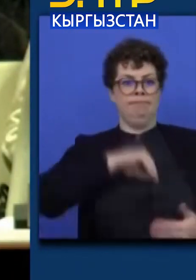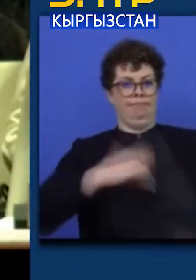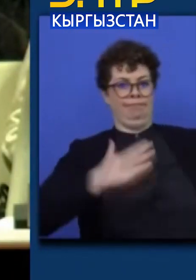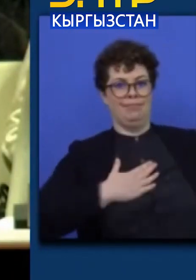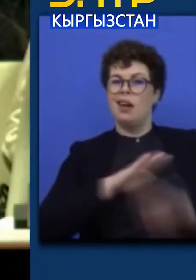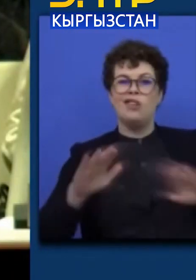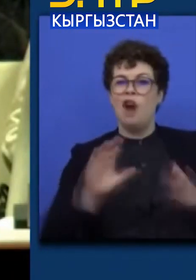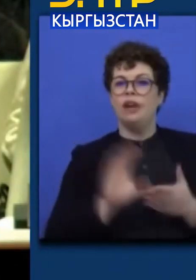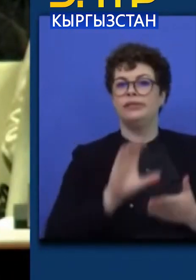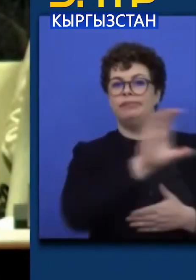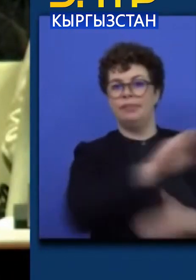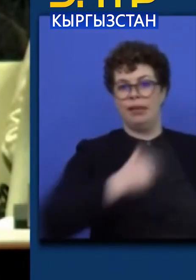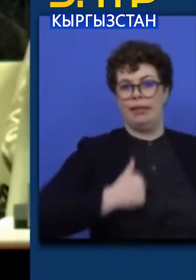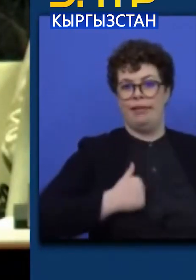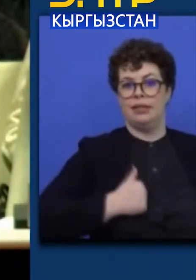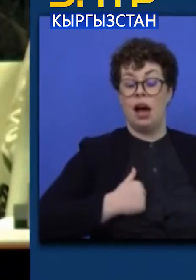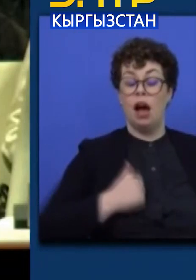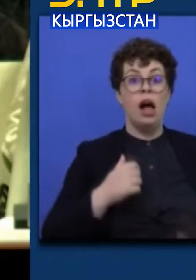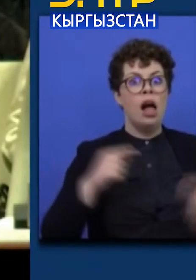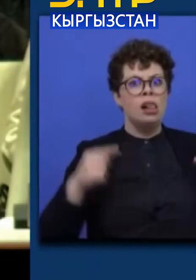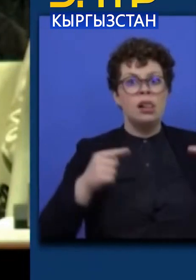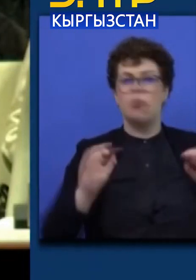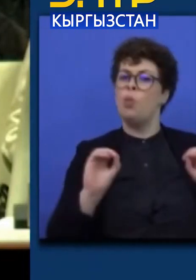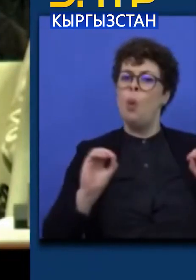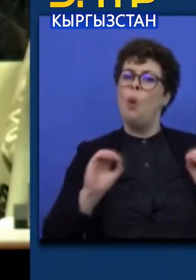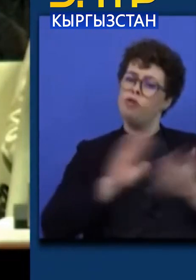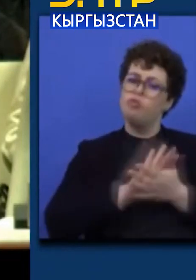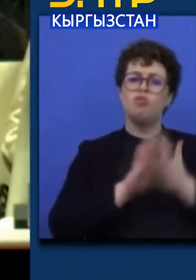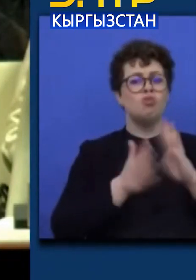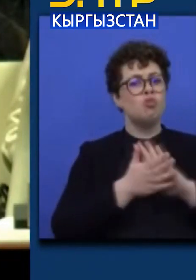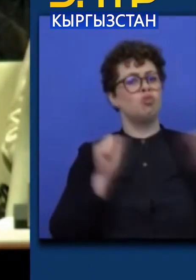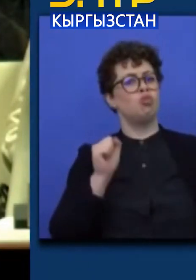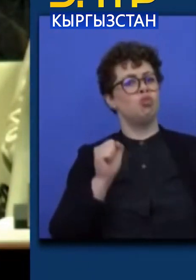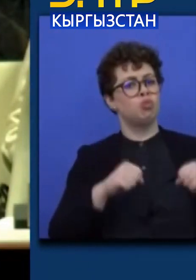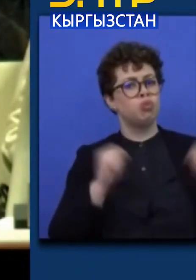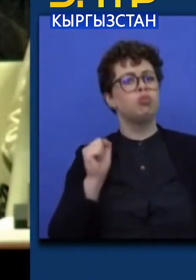аралык жана улуттук кепилдиктерди жактай тургандыгын ырастайт. Биздин өлкө бизнес үчүн ачык.